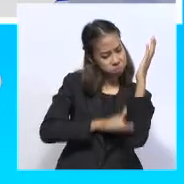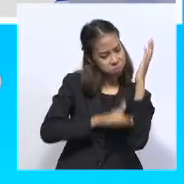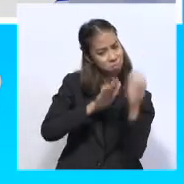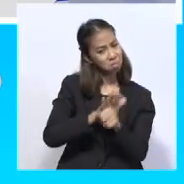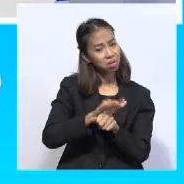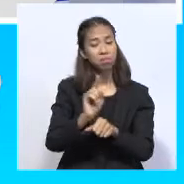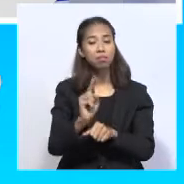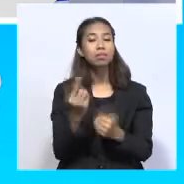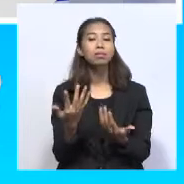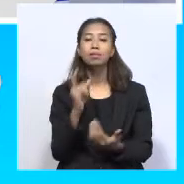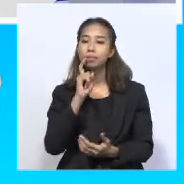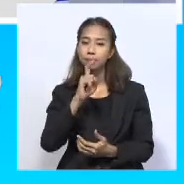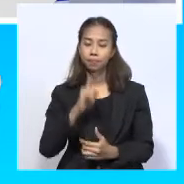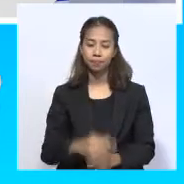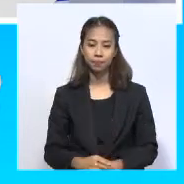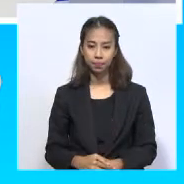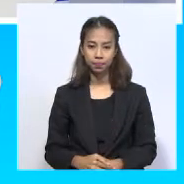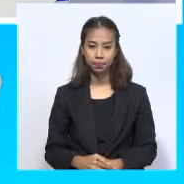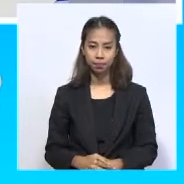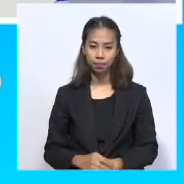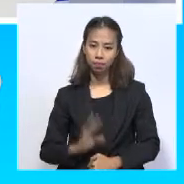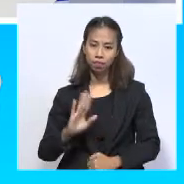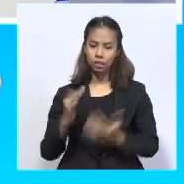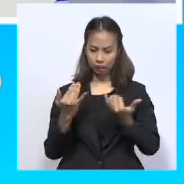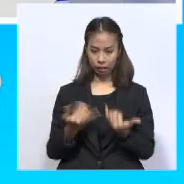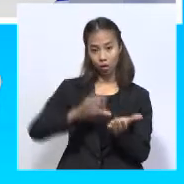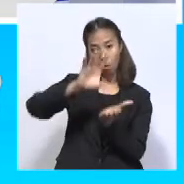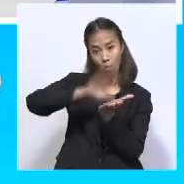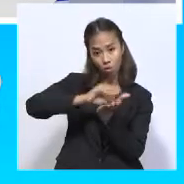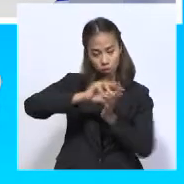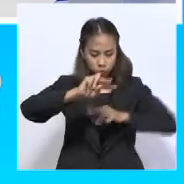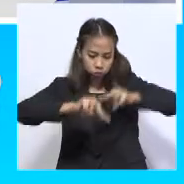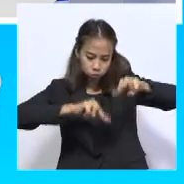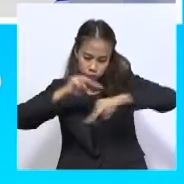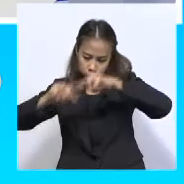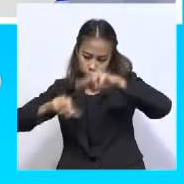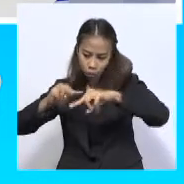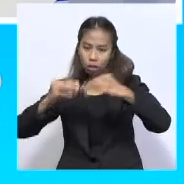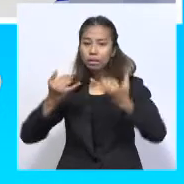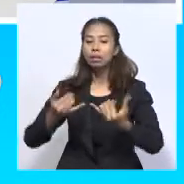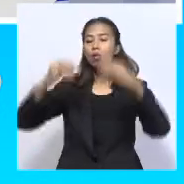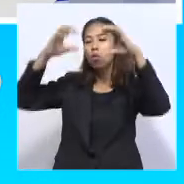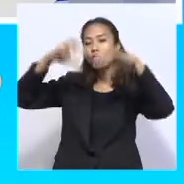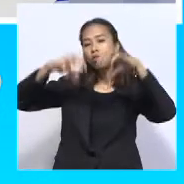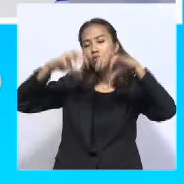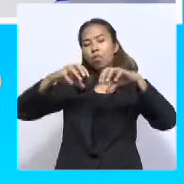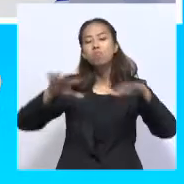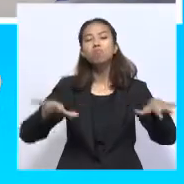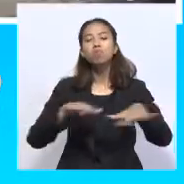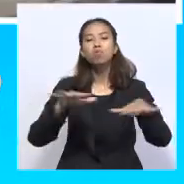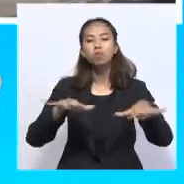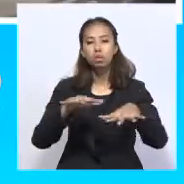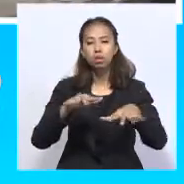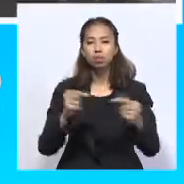ที่ความจุของอ่างนะครับ จากที่เราตรวจสอบข้อมูลมาแล้วคือปีนี้ฝนจะอยู่ในเกณฑ์ปกตินะครับก็คือในช่ว